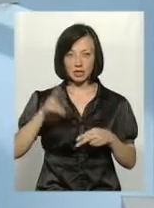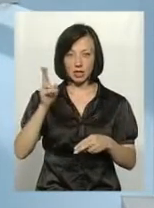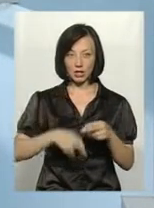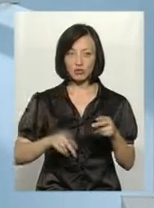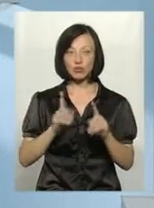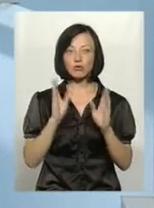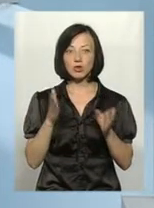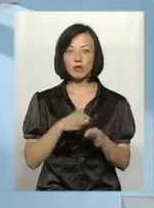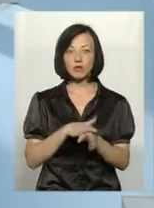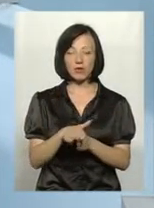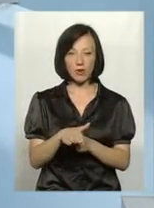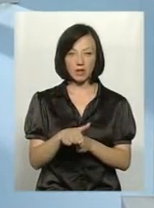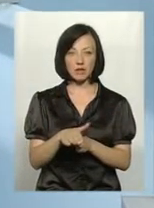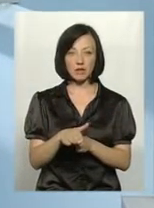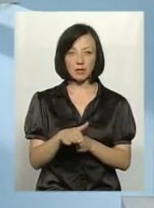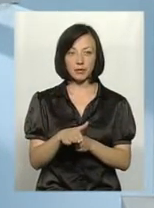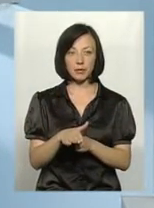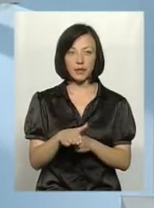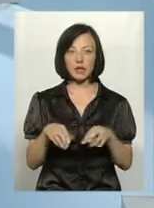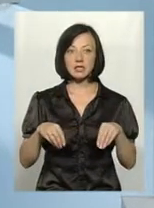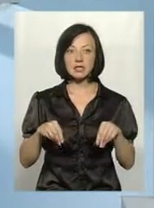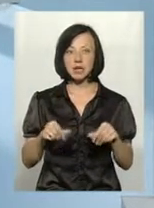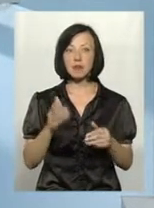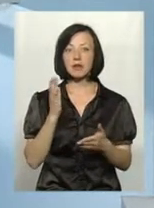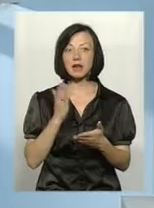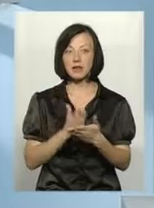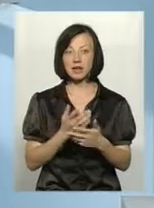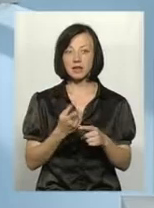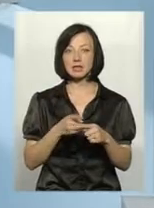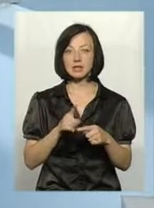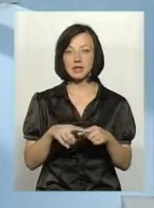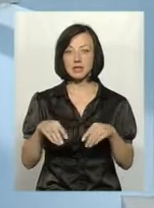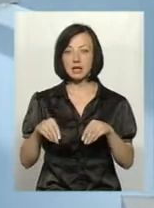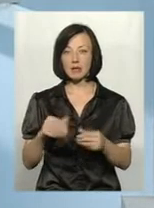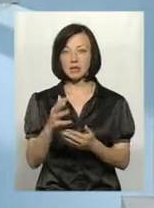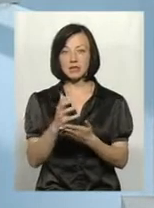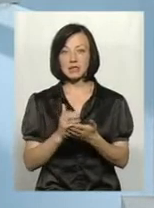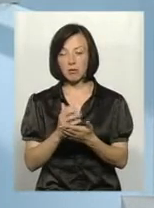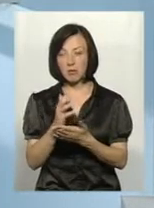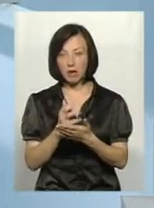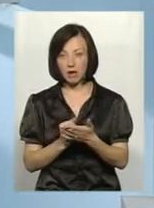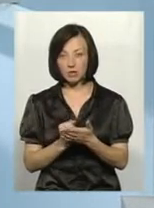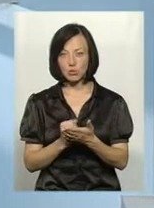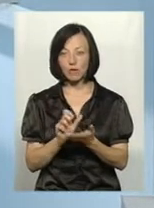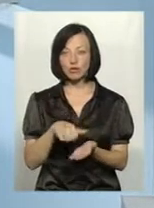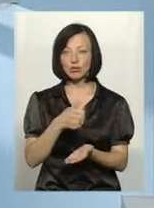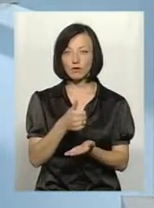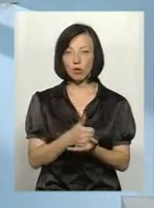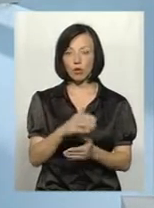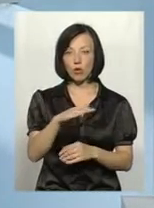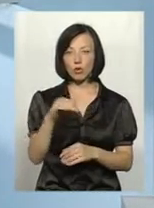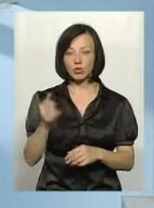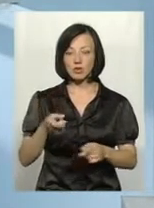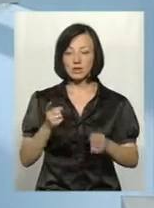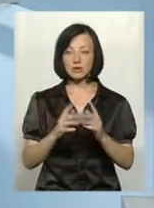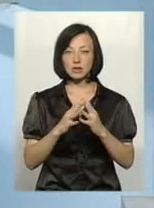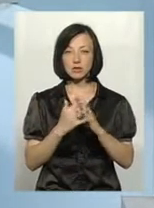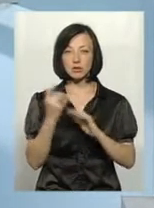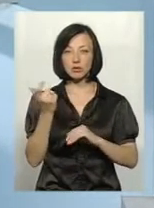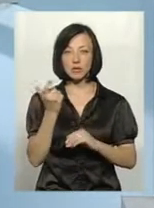що буде відбуватися. Землі є. Вони, це землі запасу резерву, в основному їх орієнтують дійсно